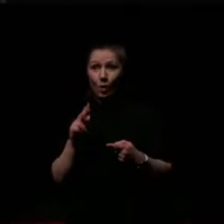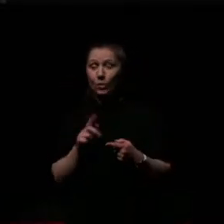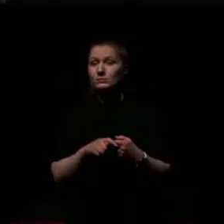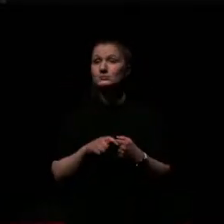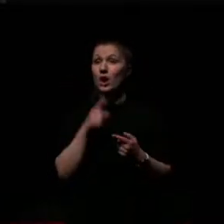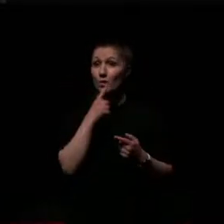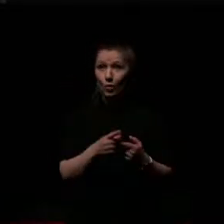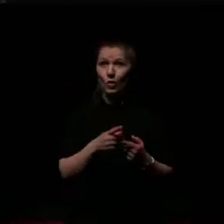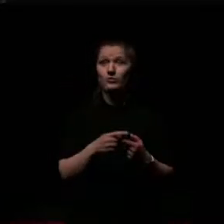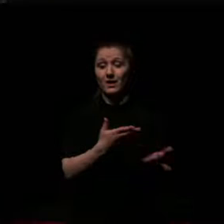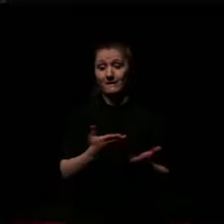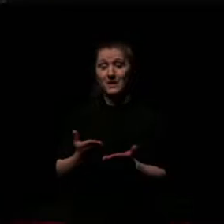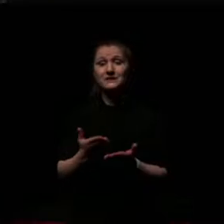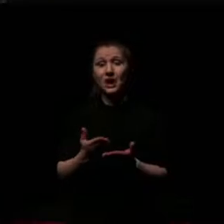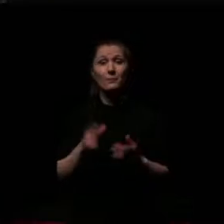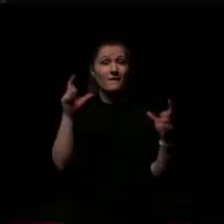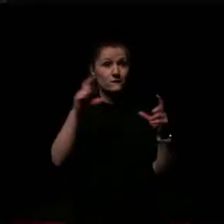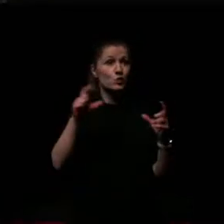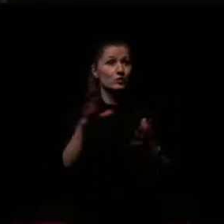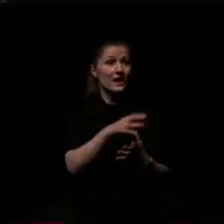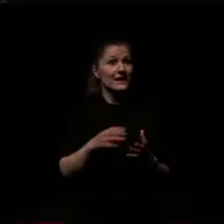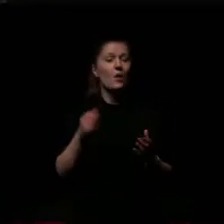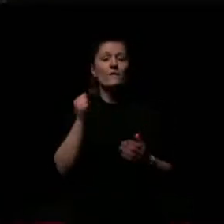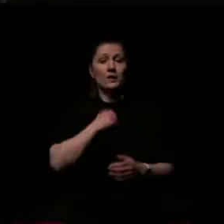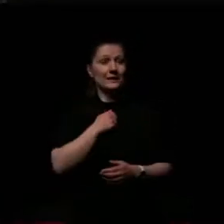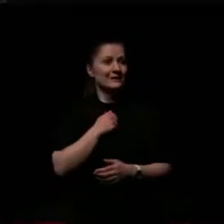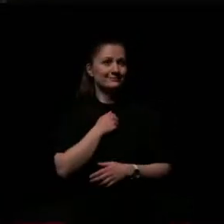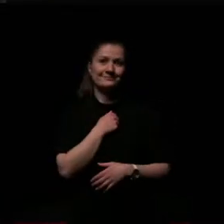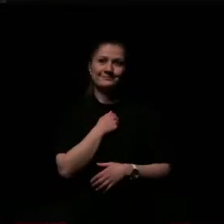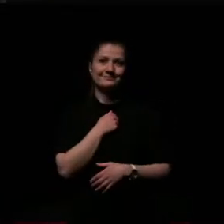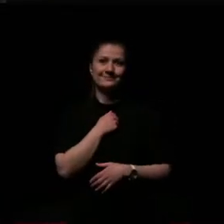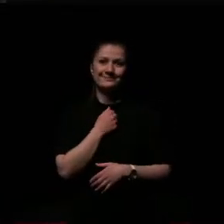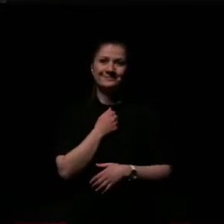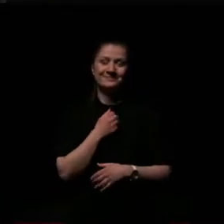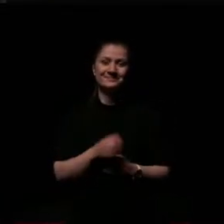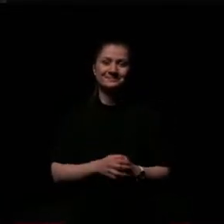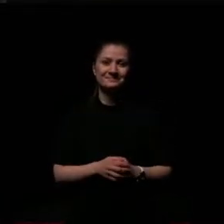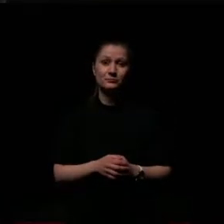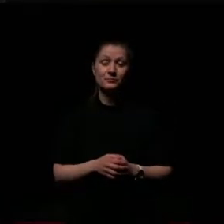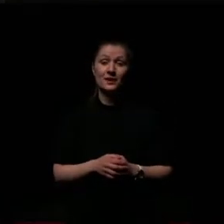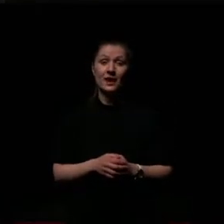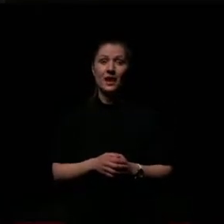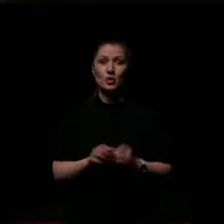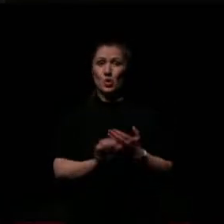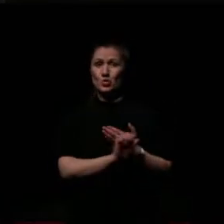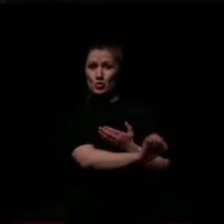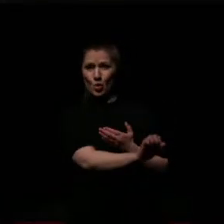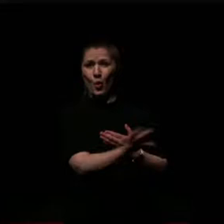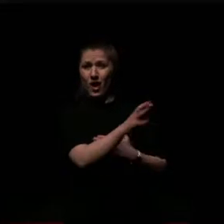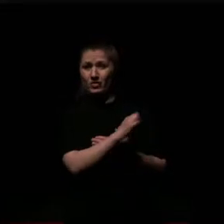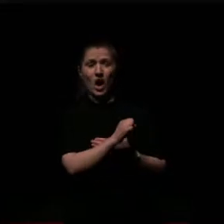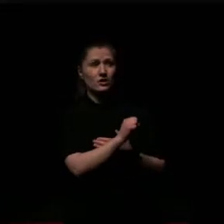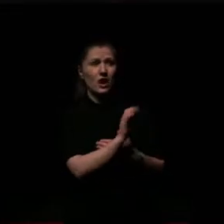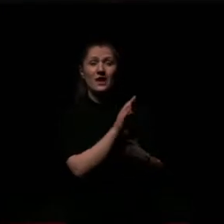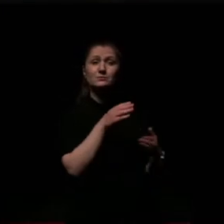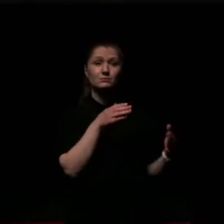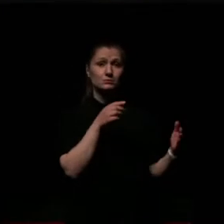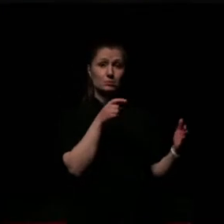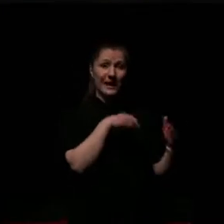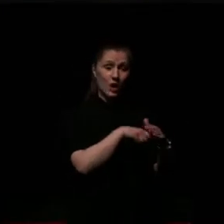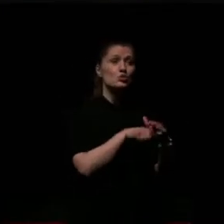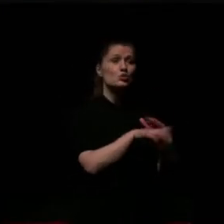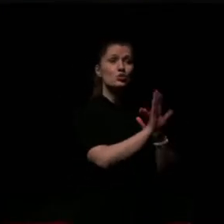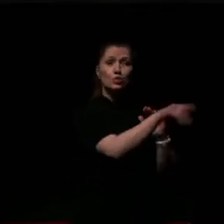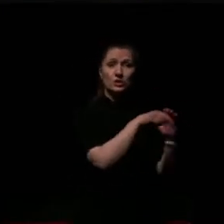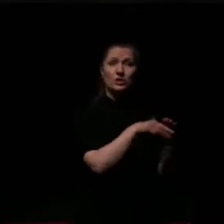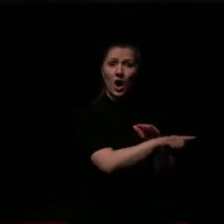rådet, vertskapen, fotogjengen og vaktene. Ellers vil jeg bare si at for at vi skal unngå at alle går mot utgangen samtidig, så tar